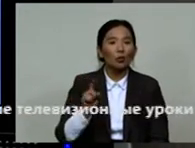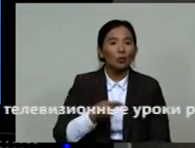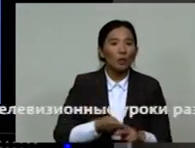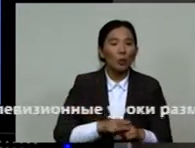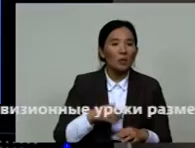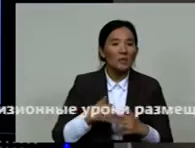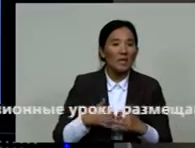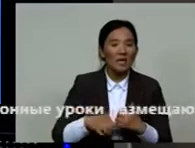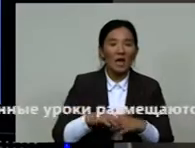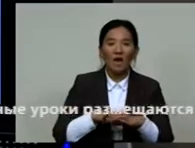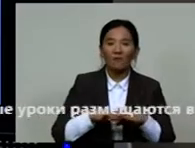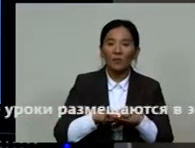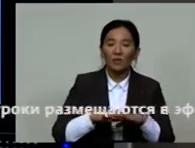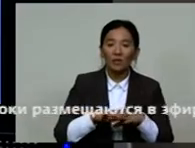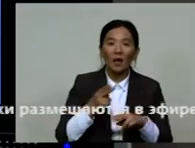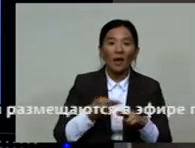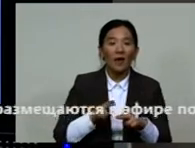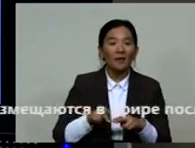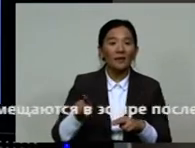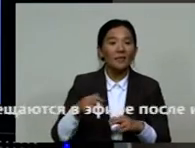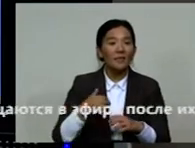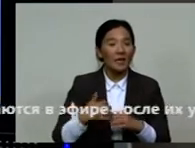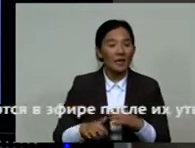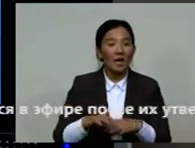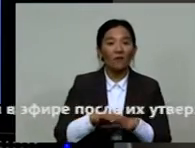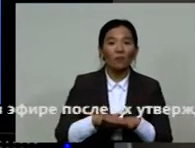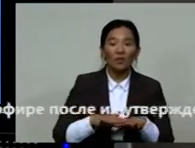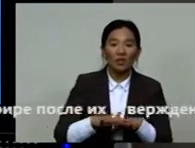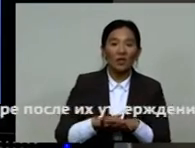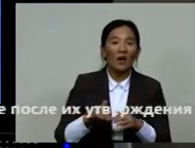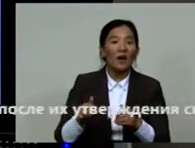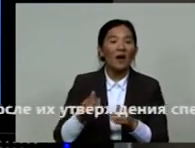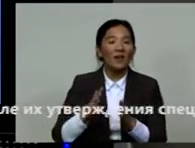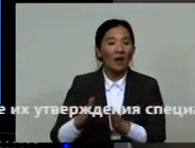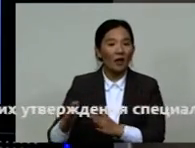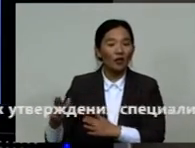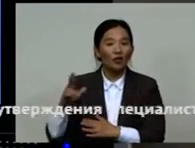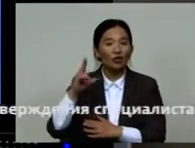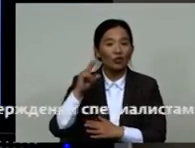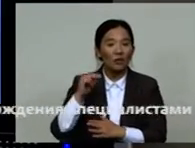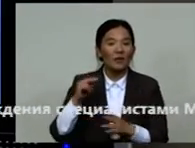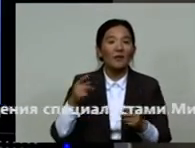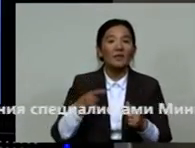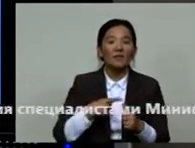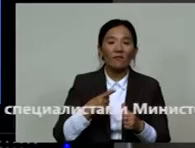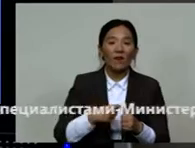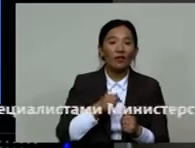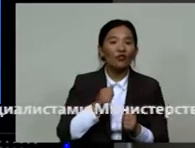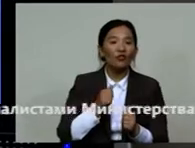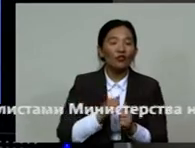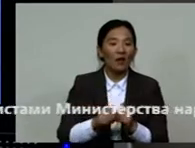среднее арифметическое? Значит, средним арифметическим ряда чисел называется частное